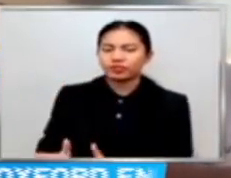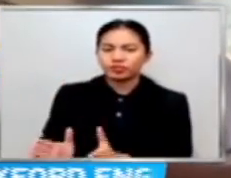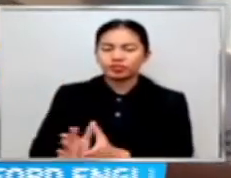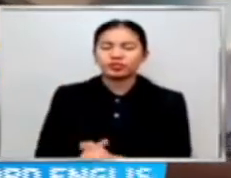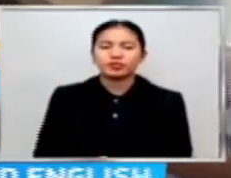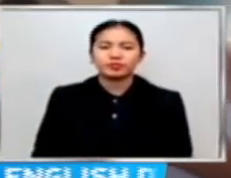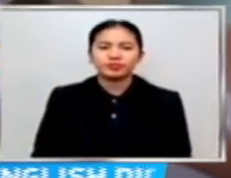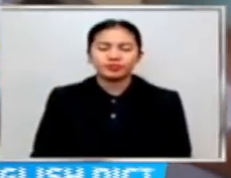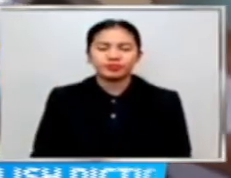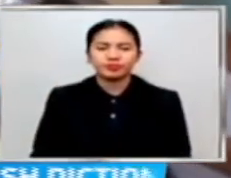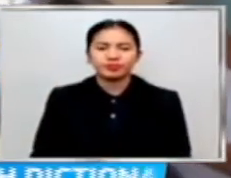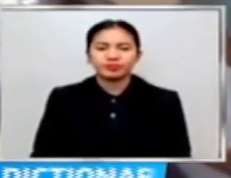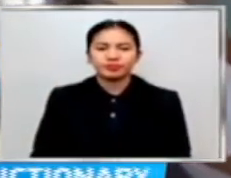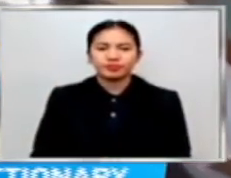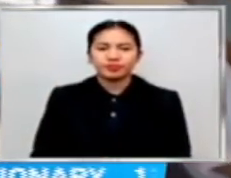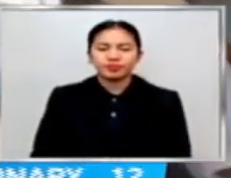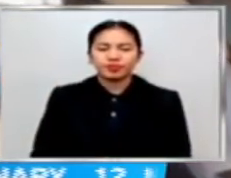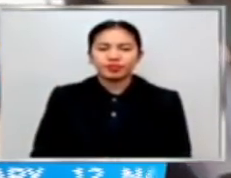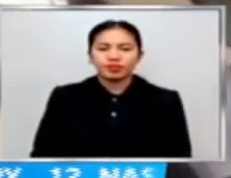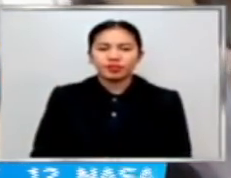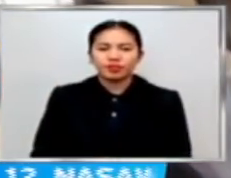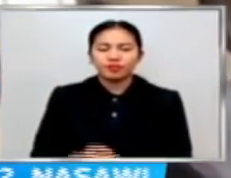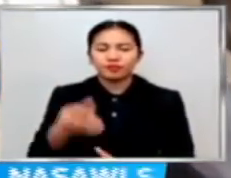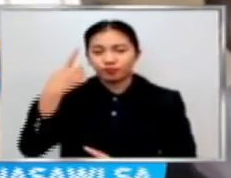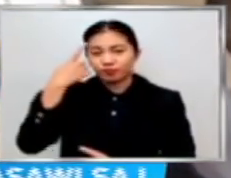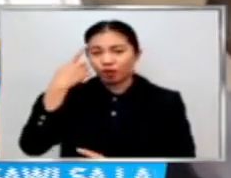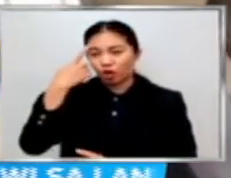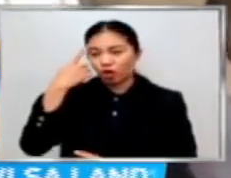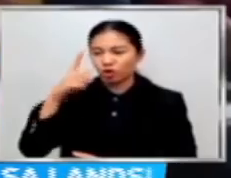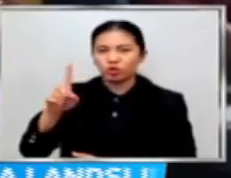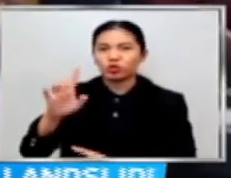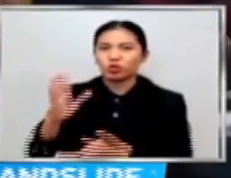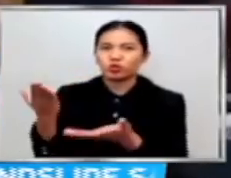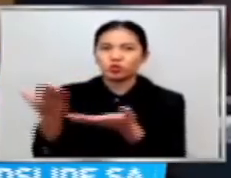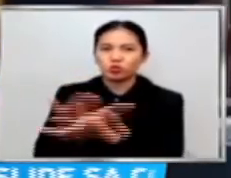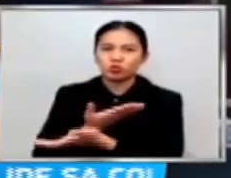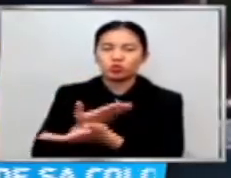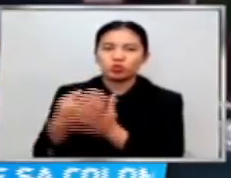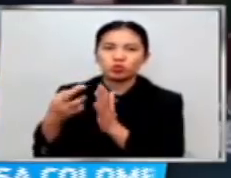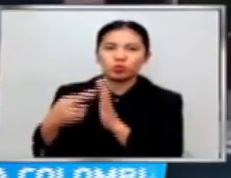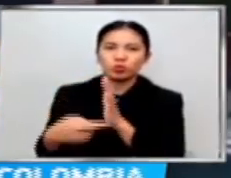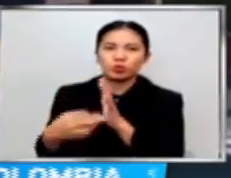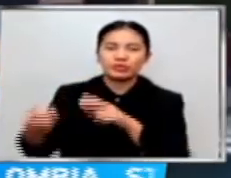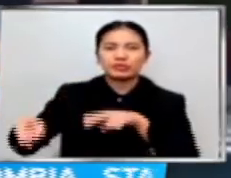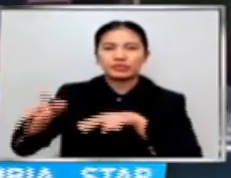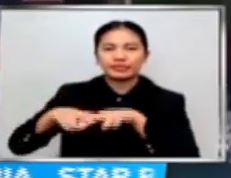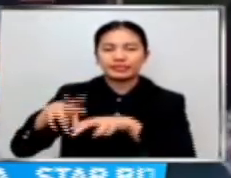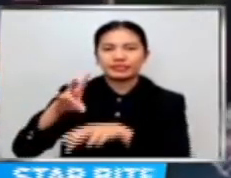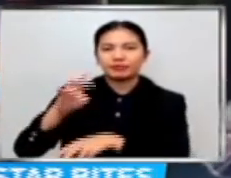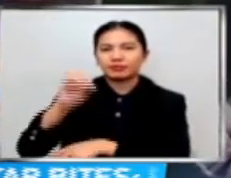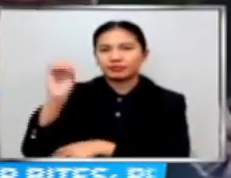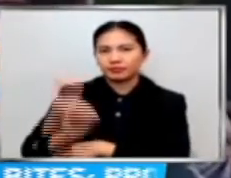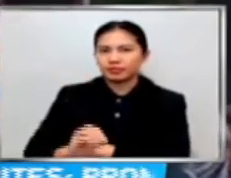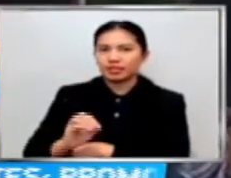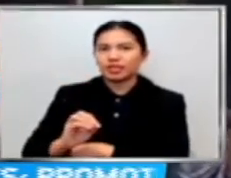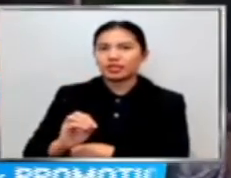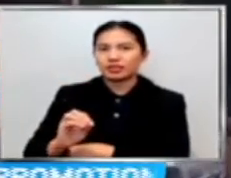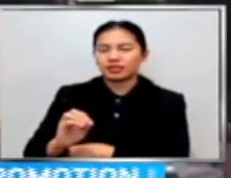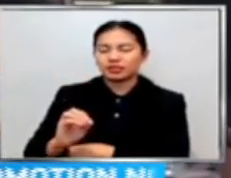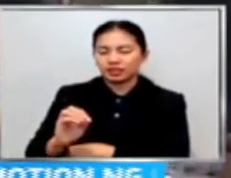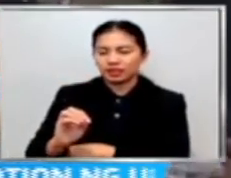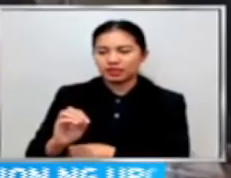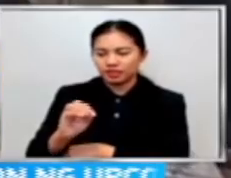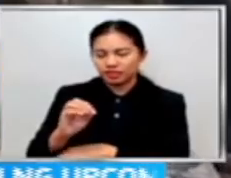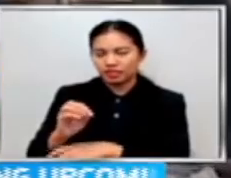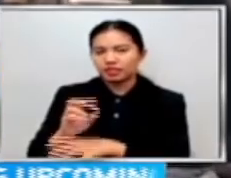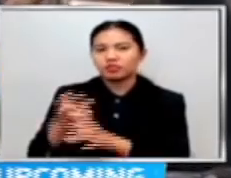yung bagong panuntunan na pagtataas ng kapasidad ng mga sasakyan. Ang binabanggit lang nila